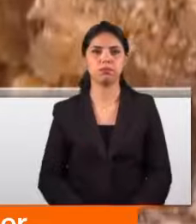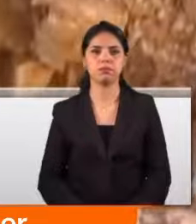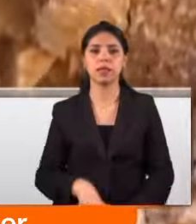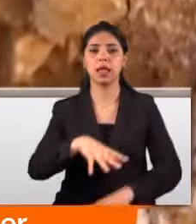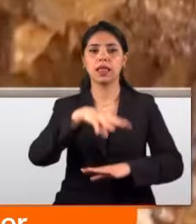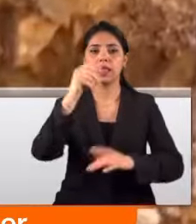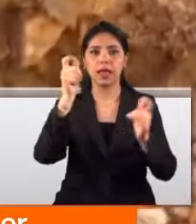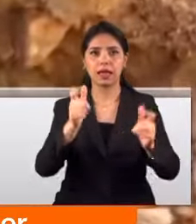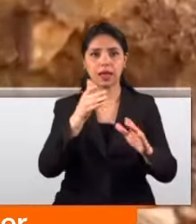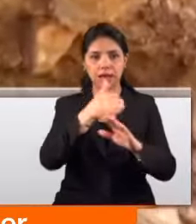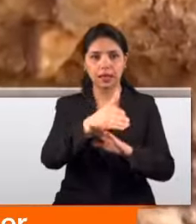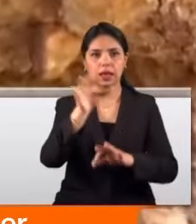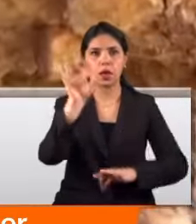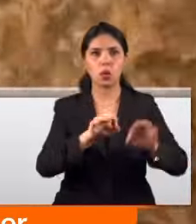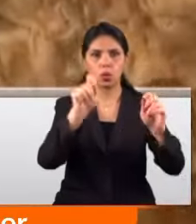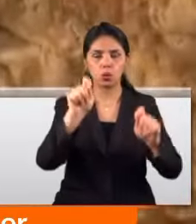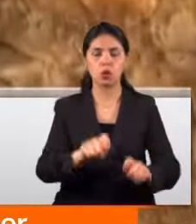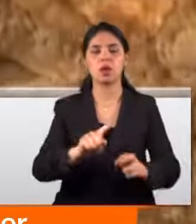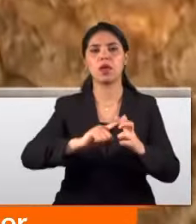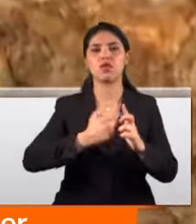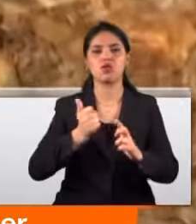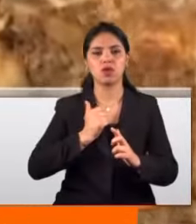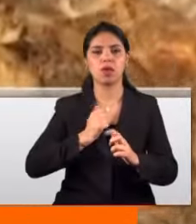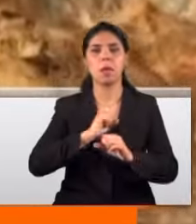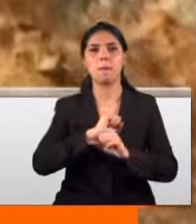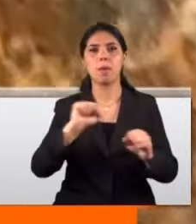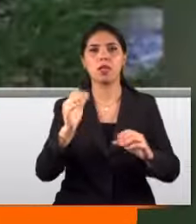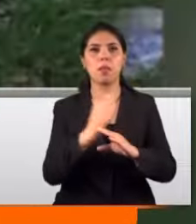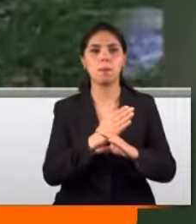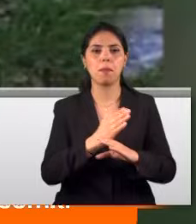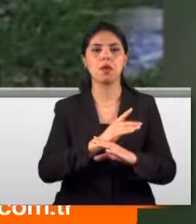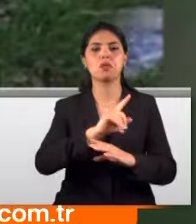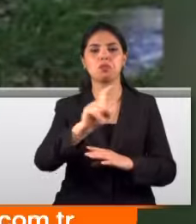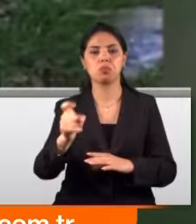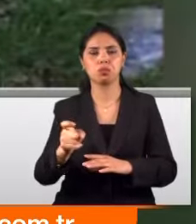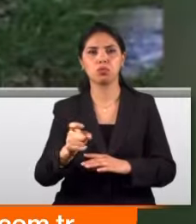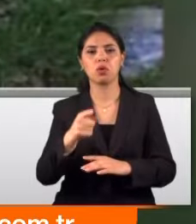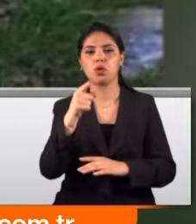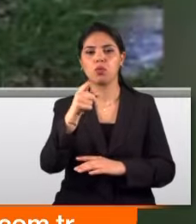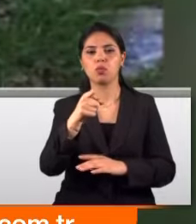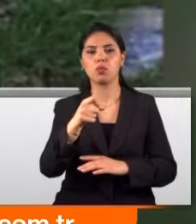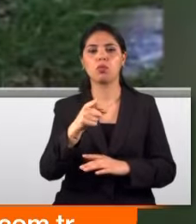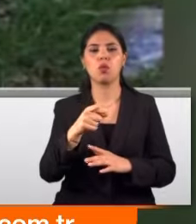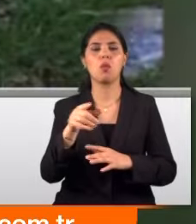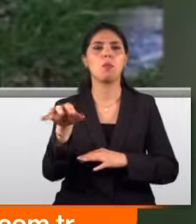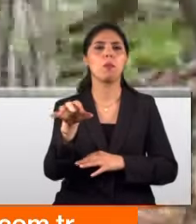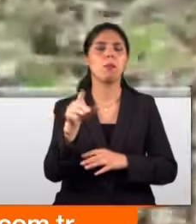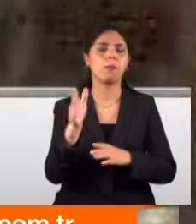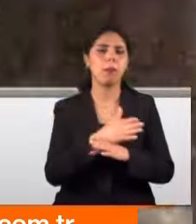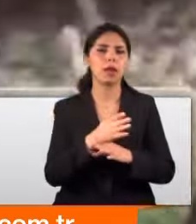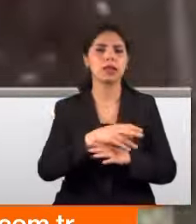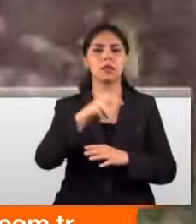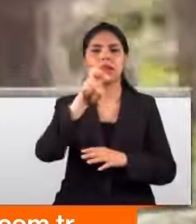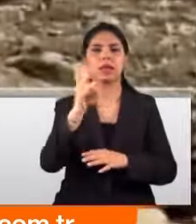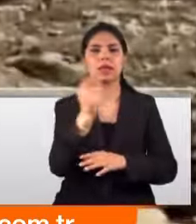Sığınaklara tek tek girip kontrol eden jandarma, patlayıcı yapımında kullanılan malzeme buldu. Ele geçirilen düzenekler ve 8 sığınak